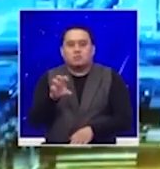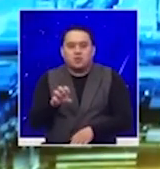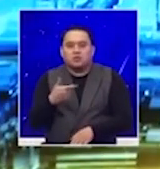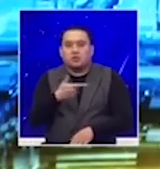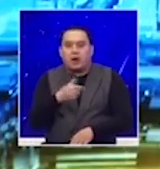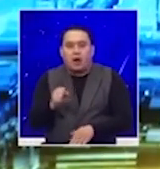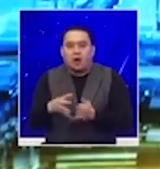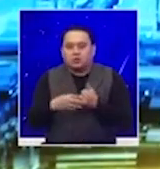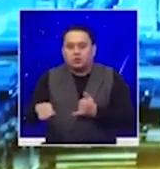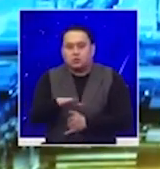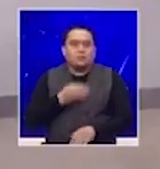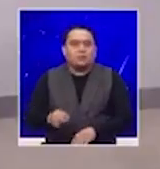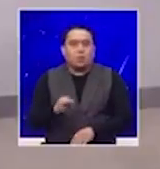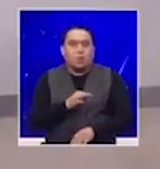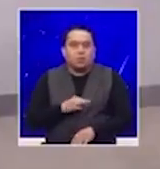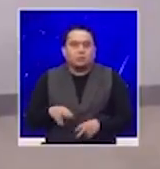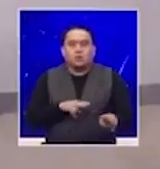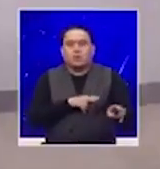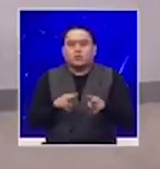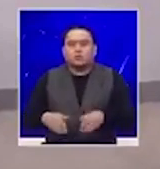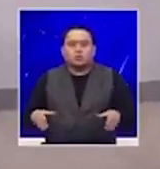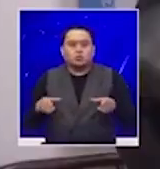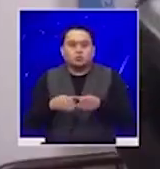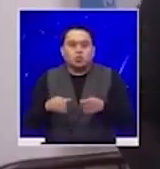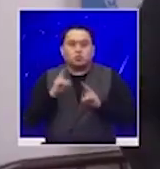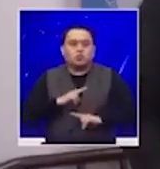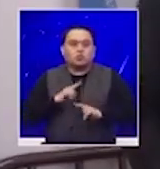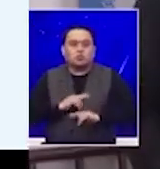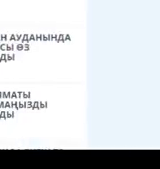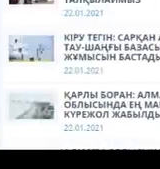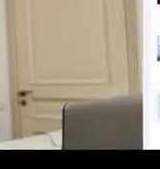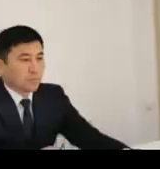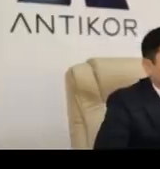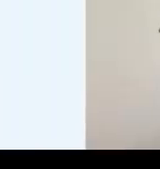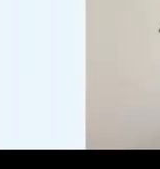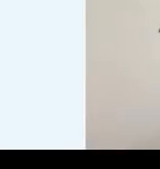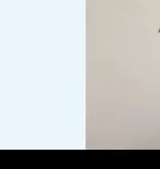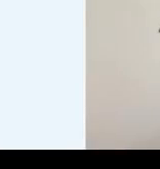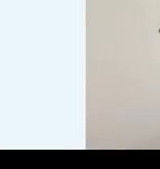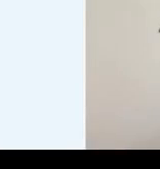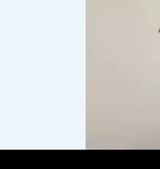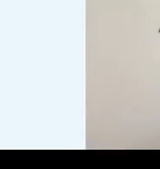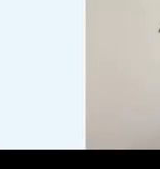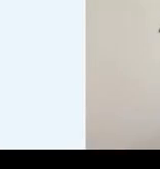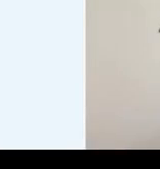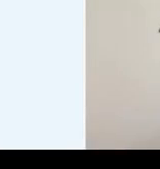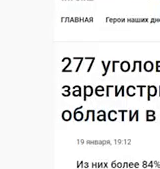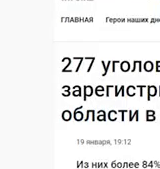Мунун 22400 ауыл шаруашылык мониторинг тобу бөлүм жумусумен таанышып чыкты. Авторские новостные